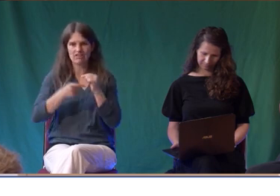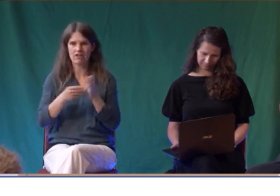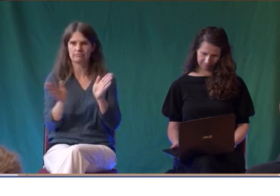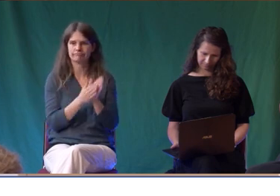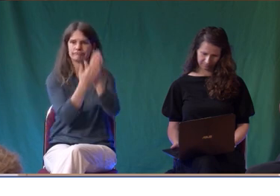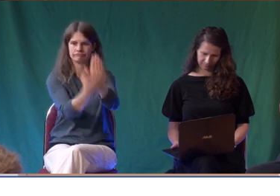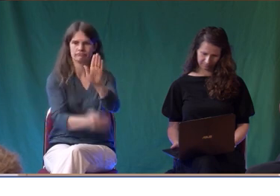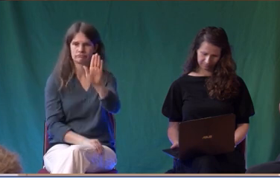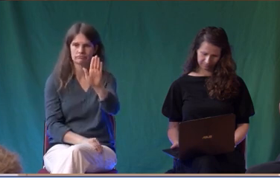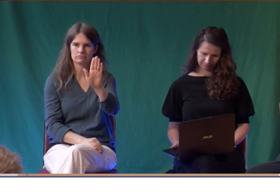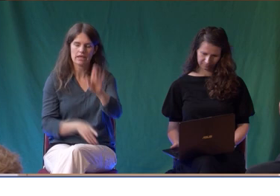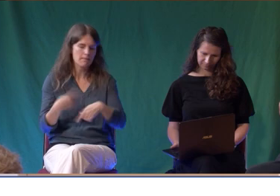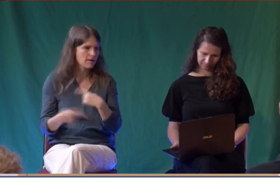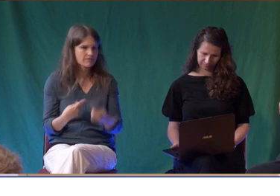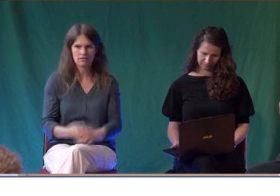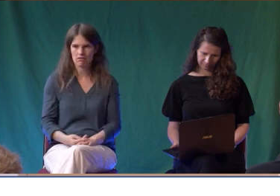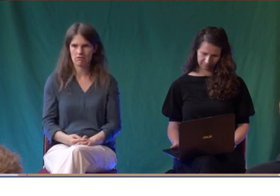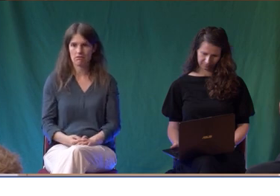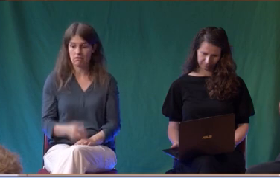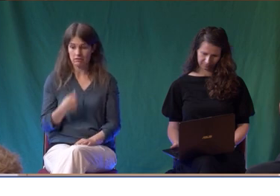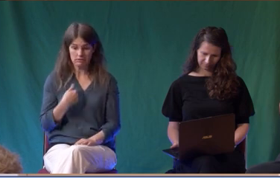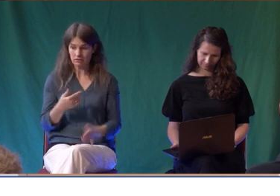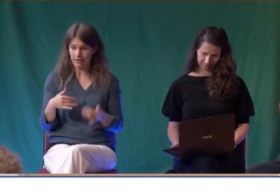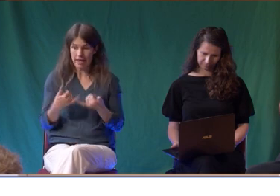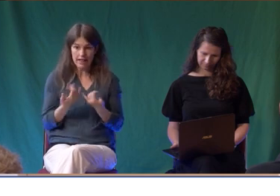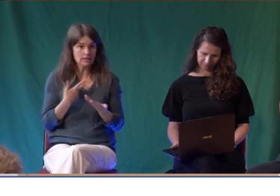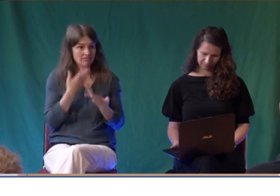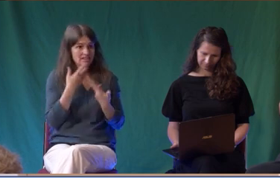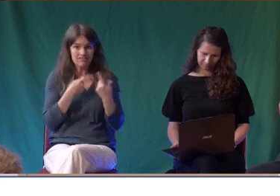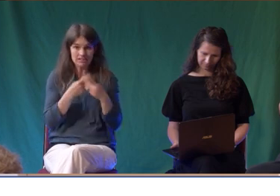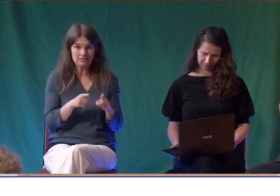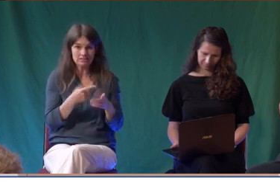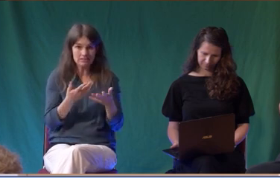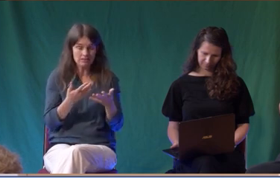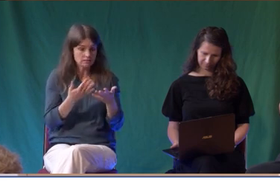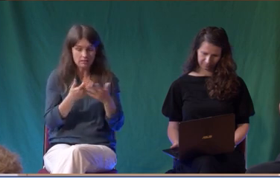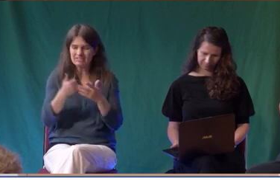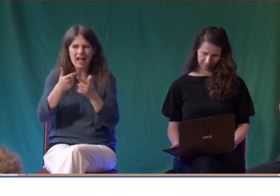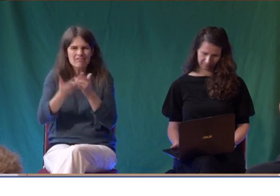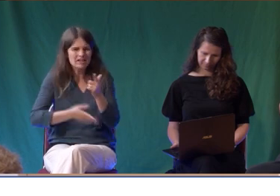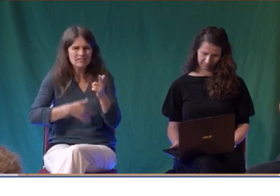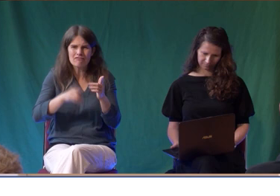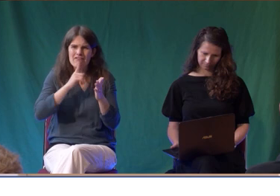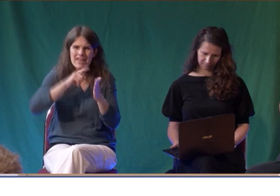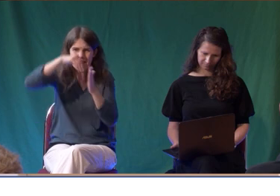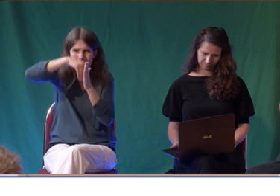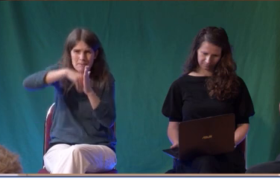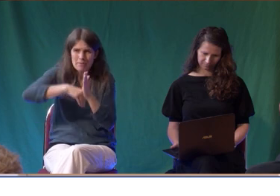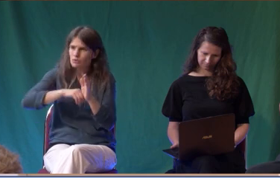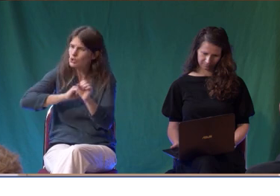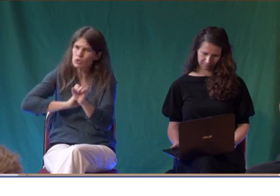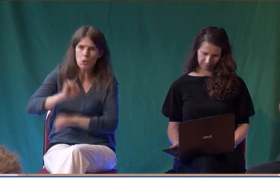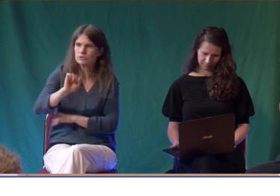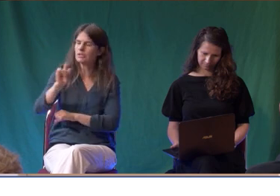der Eltern um ihre Kinder zitiert selbst wenn sie offensichtlich Fehler enthielten Beispiele könnte ich abendfüllen